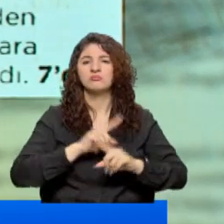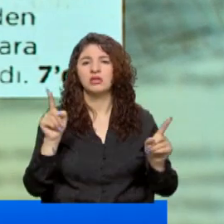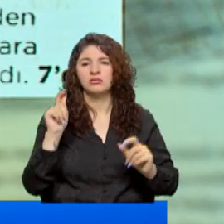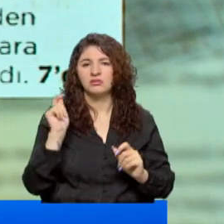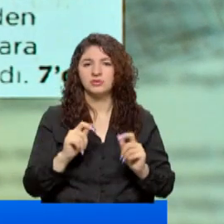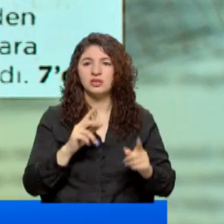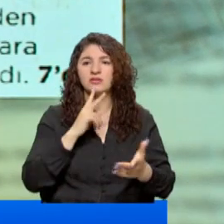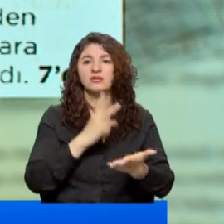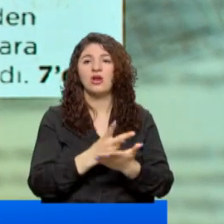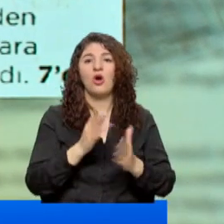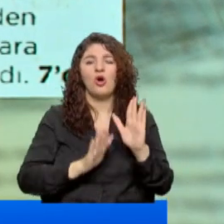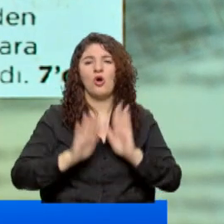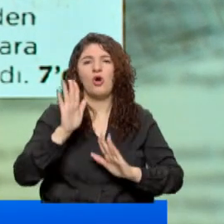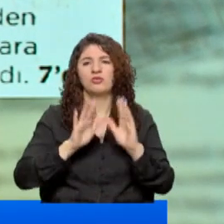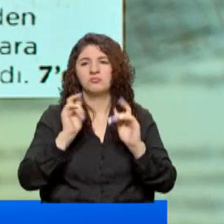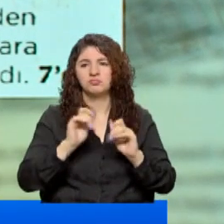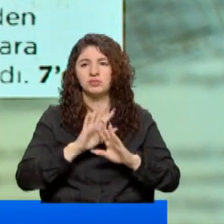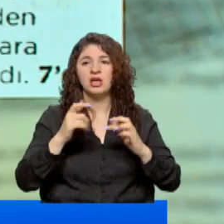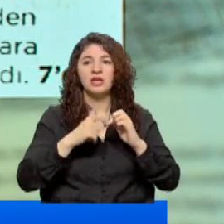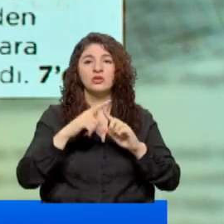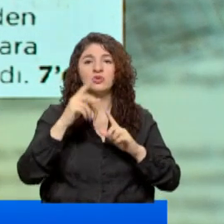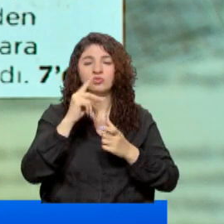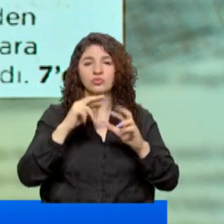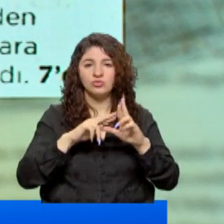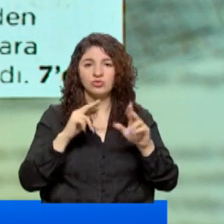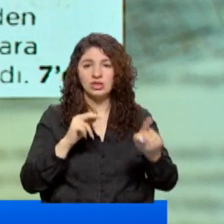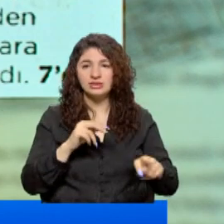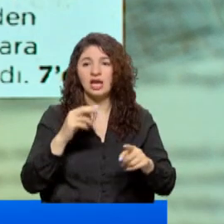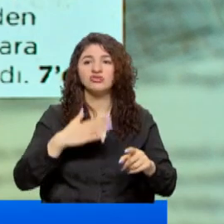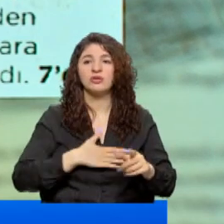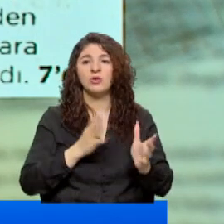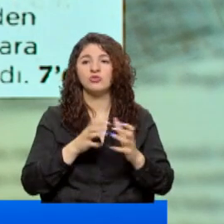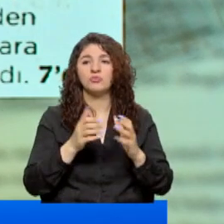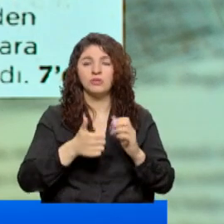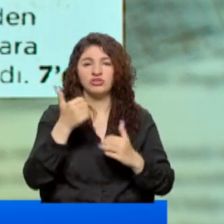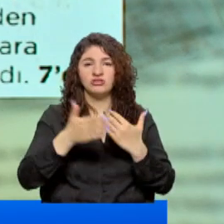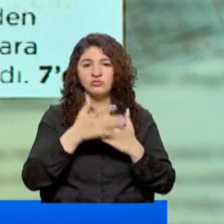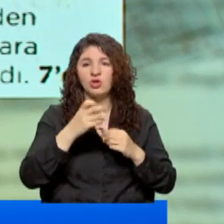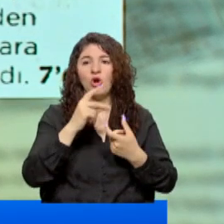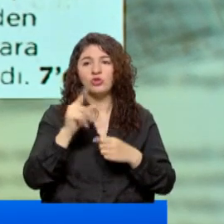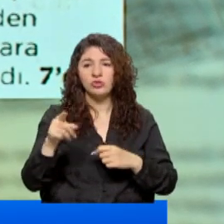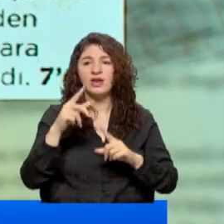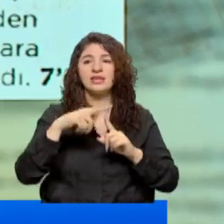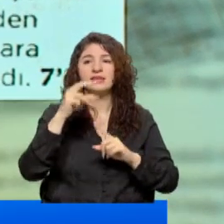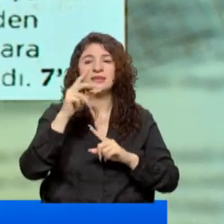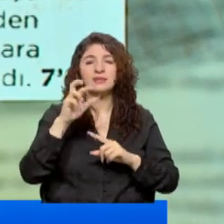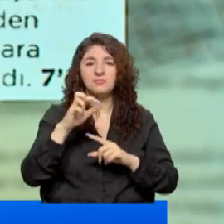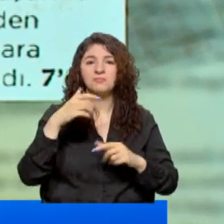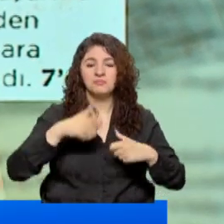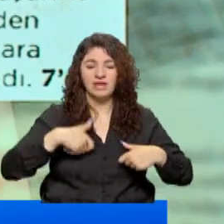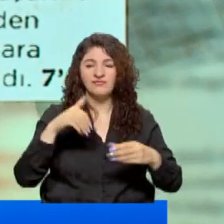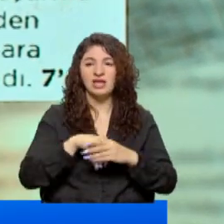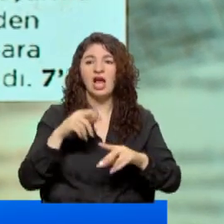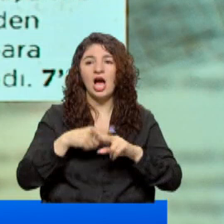reddedildi karar oybirliğiyle alındı rütük ise CHP grup başkanvekili Özgür özel ve tip milletvekili Ahmet